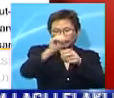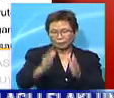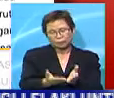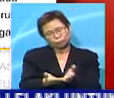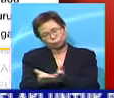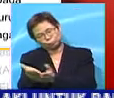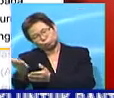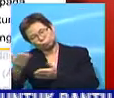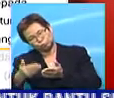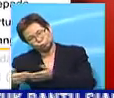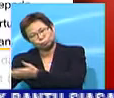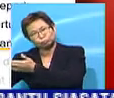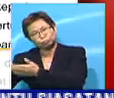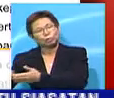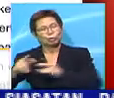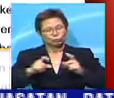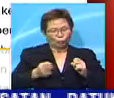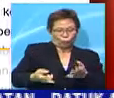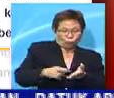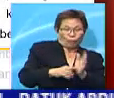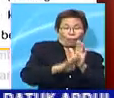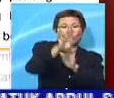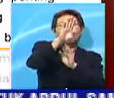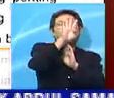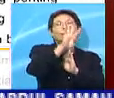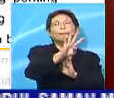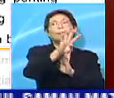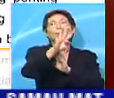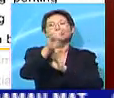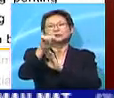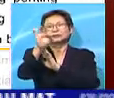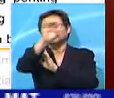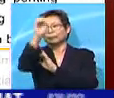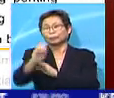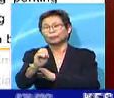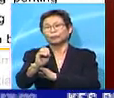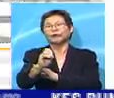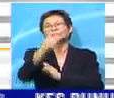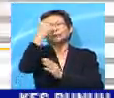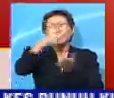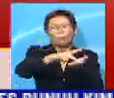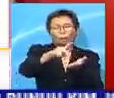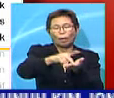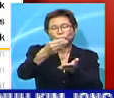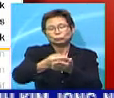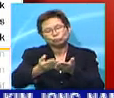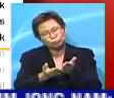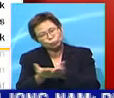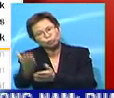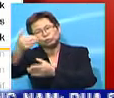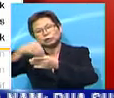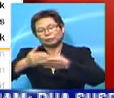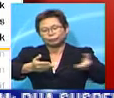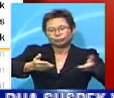berterusan pelaburan swasta mencatat peningkatan 4.9% berikutan perbelanjaan modal berterusan dalam sektor